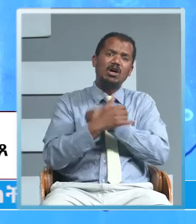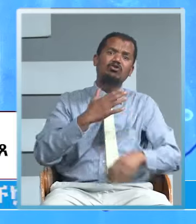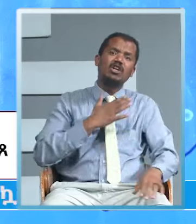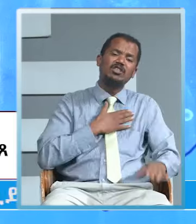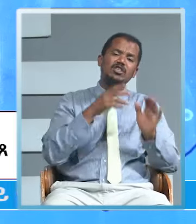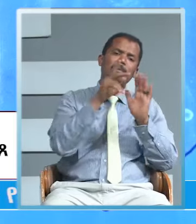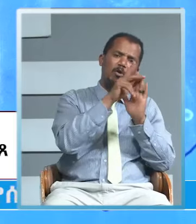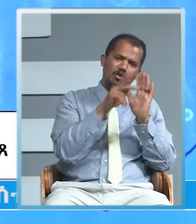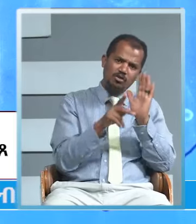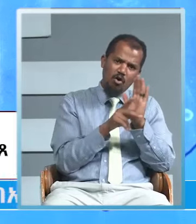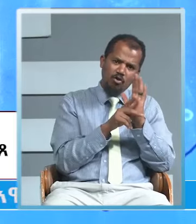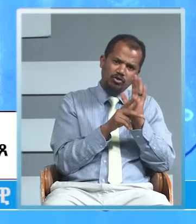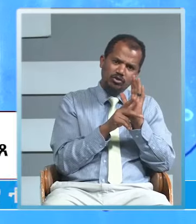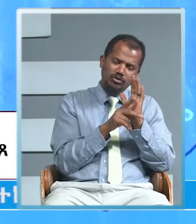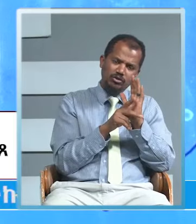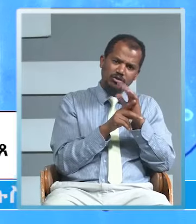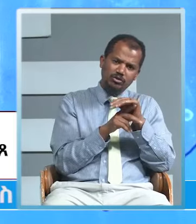የሀገሮቻችንን ፖሊሲዎች